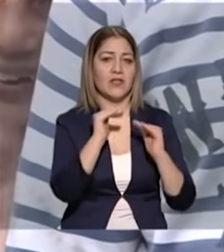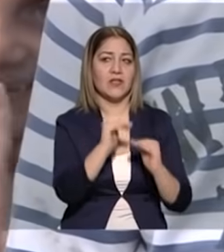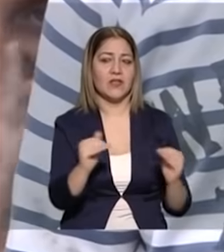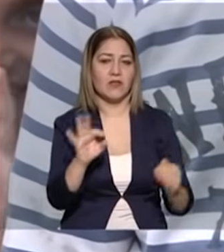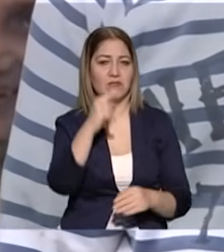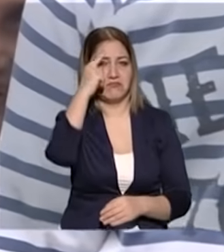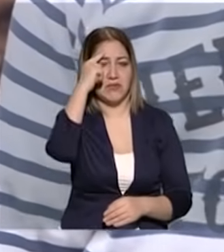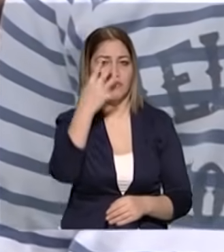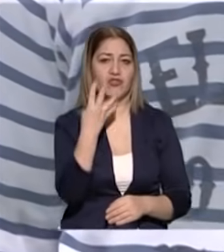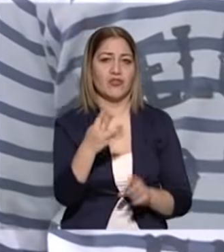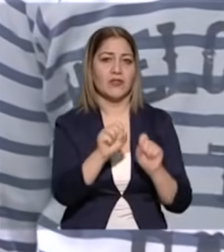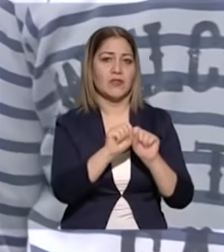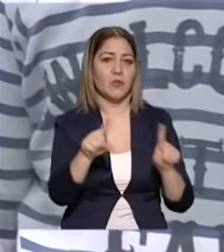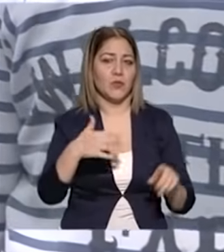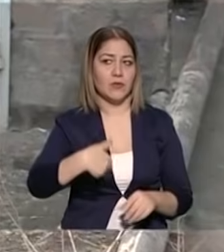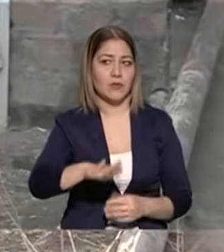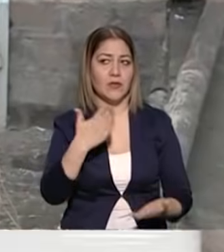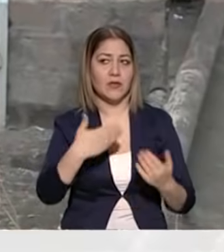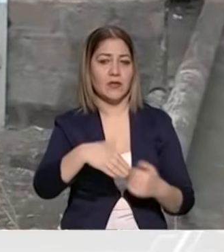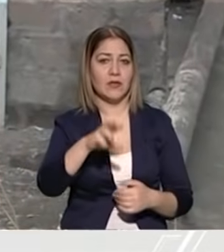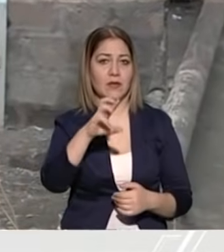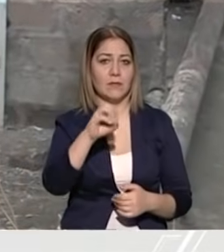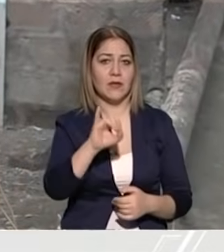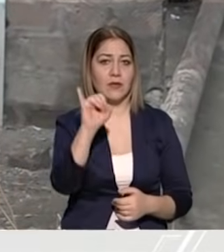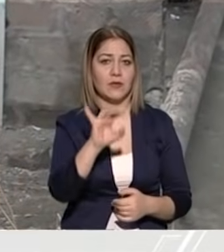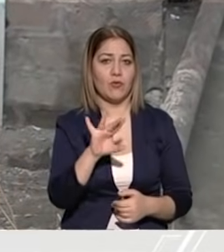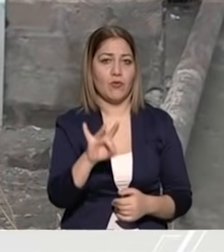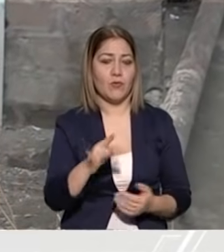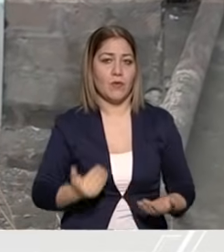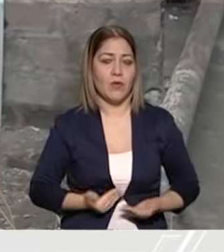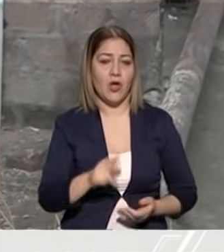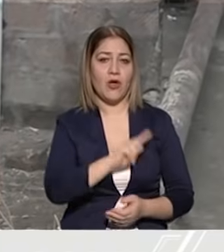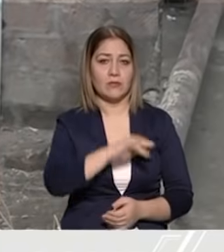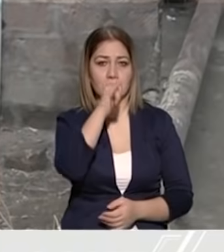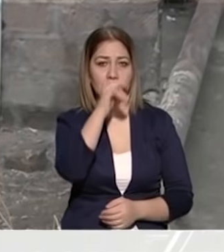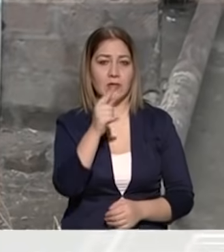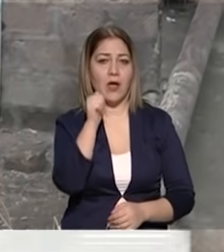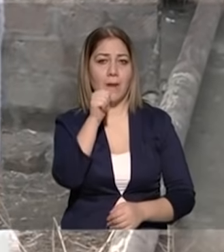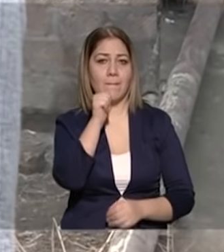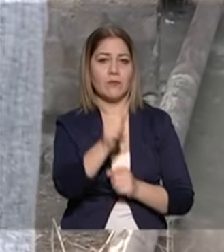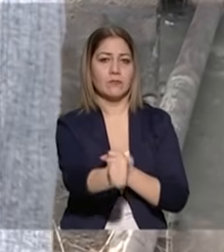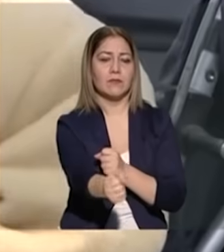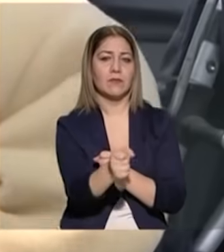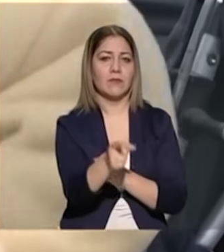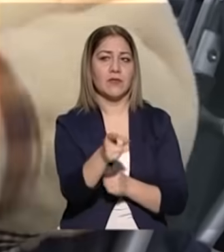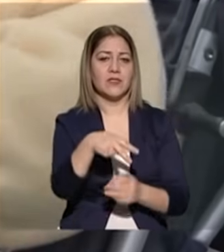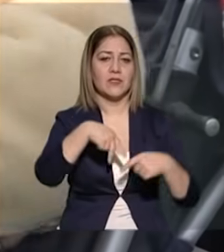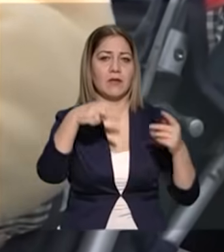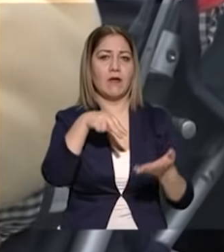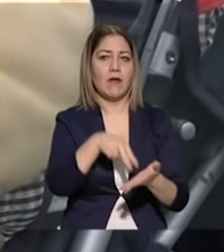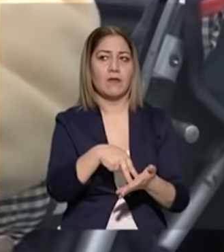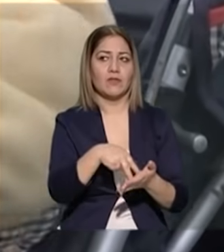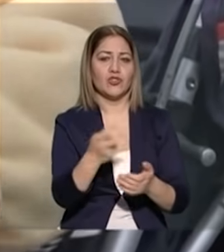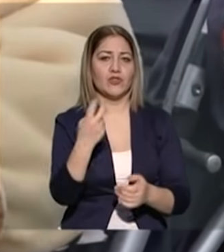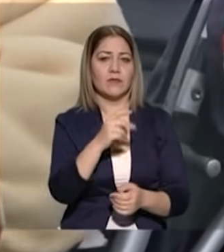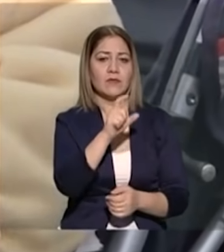երեխաներն են, որոնցից 4-ը դպրոցական։ Եթե գնացիկ ընդ ապրենք, սենց է, ուրեմն մենք պետք է ոչ աշխատենք, ամեն օր զենքը ձեռներս կանգնենք այն սարի վրա, որ հանկարծ չգան։